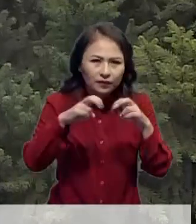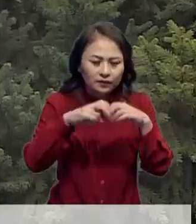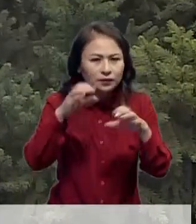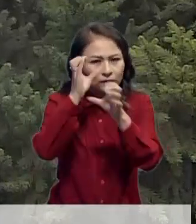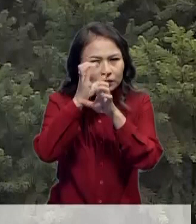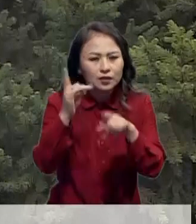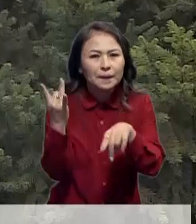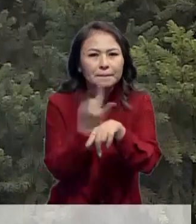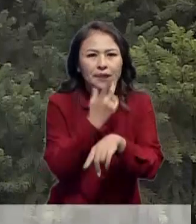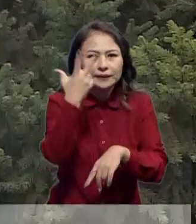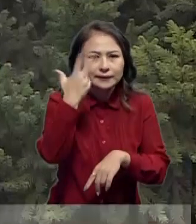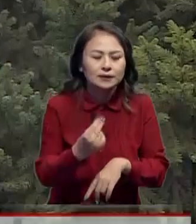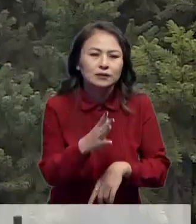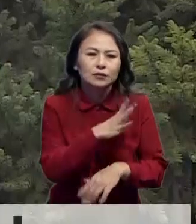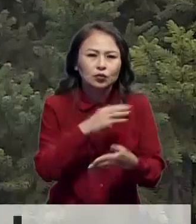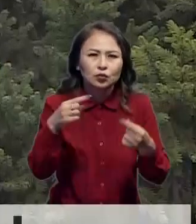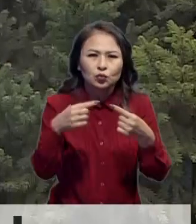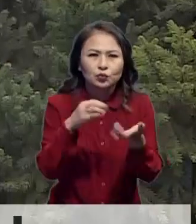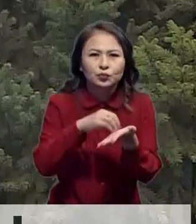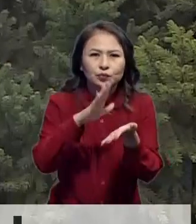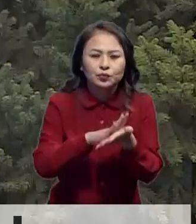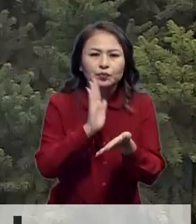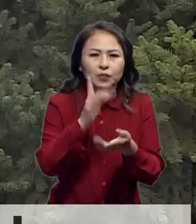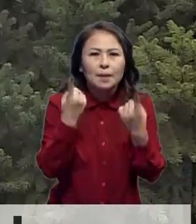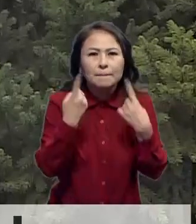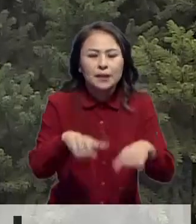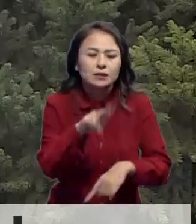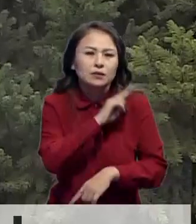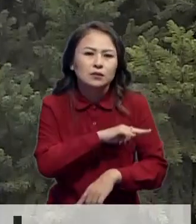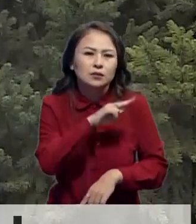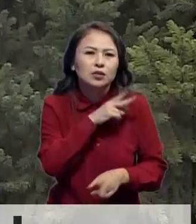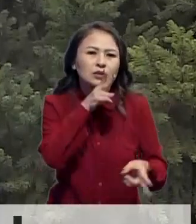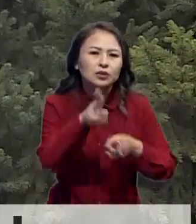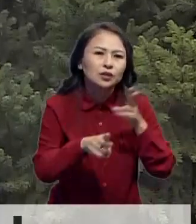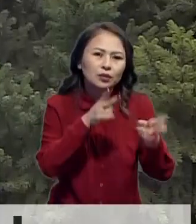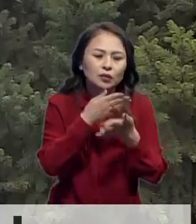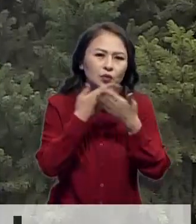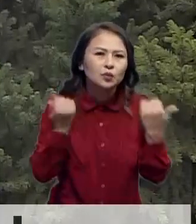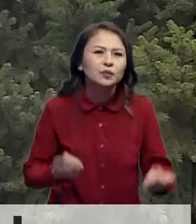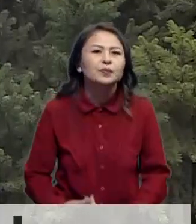Алғашқы қорытындысы 3 күн аралығында белгілі болады. Басқа қызметкерлерін әзірге шағым түскен жоқ.